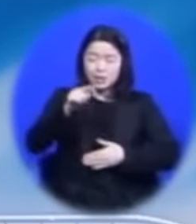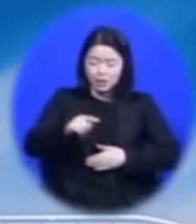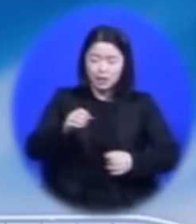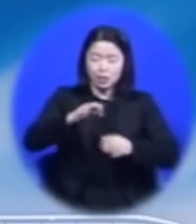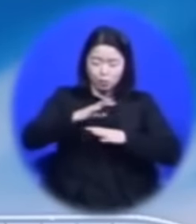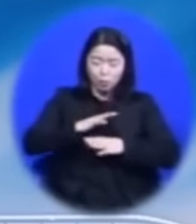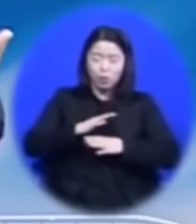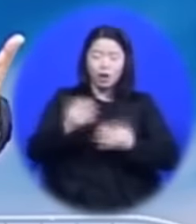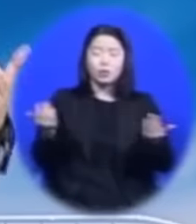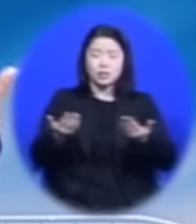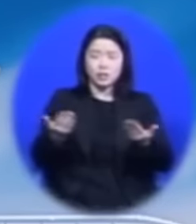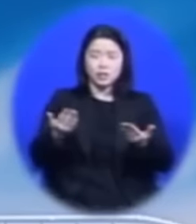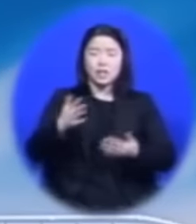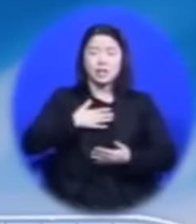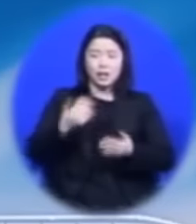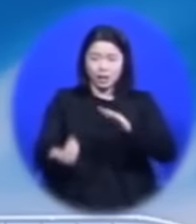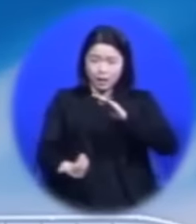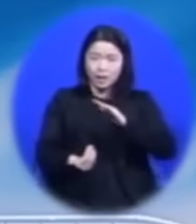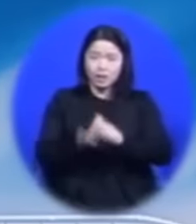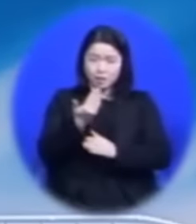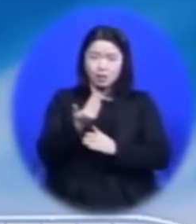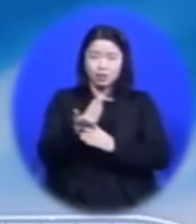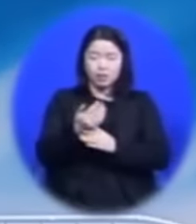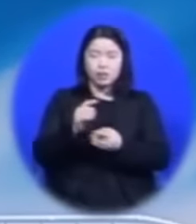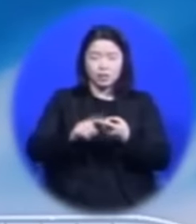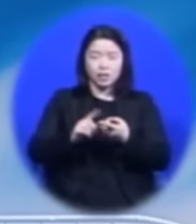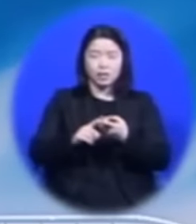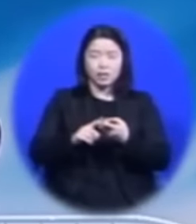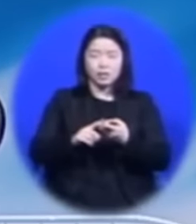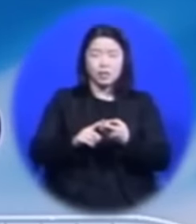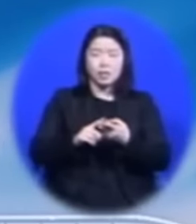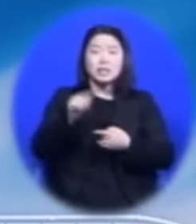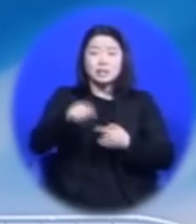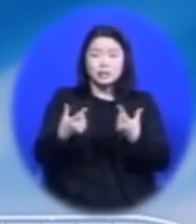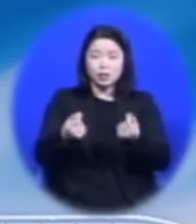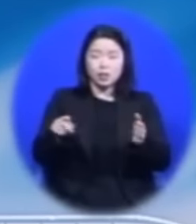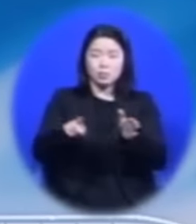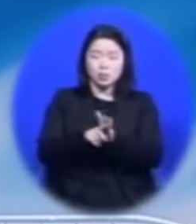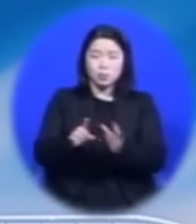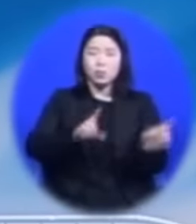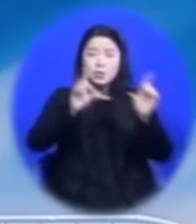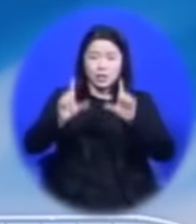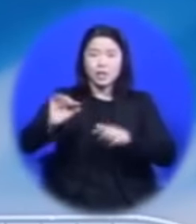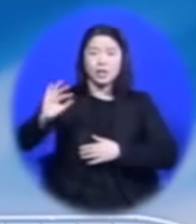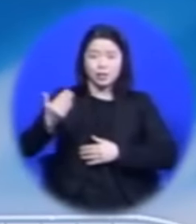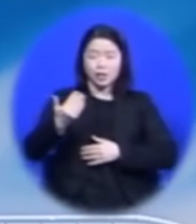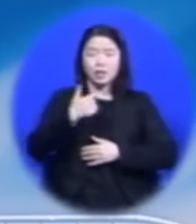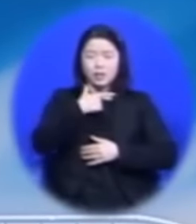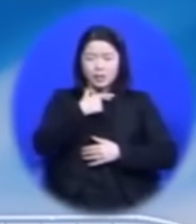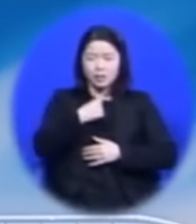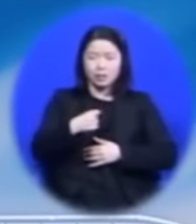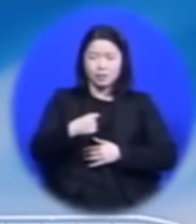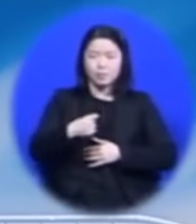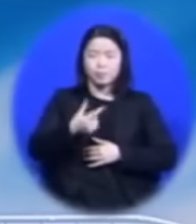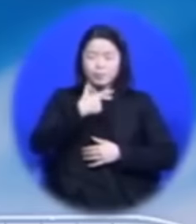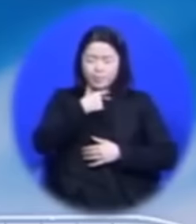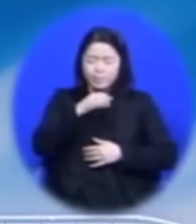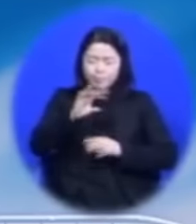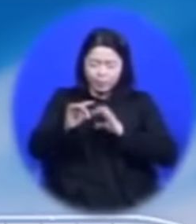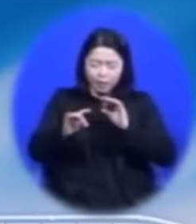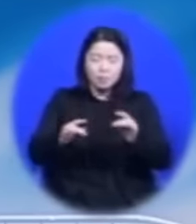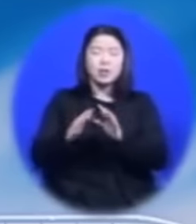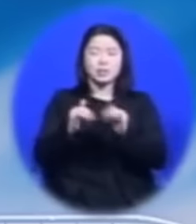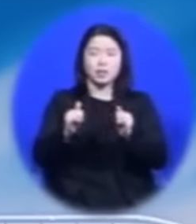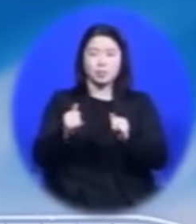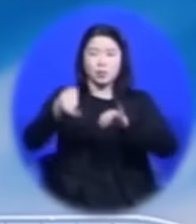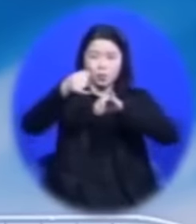놀라운 사건이 내게 일어나기를, 정말 그렇게 내가 믿고 살게 되기를 갈망하시는 분은